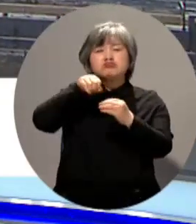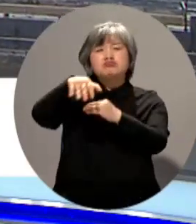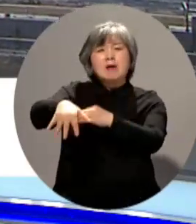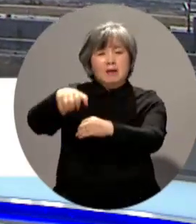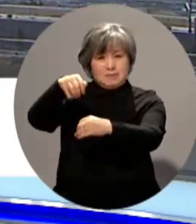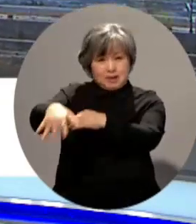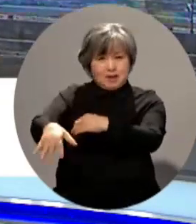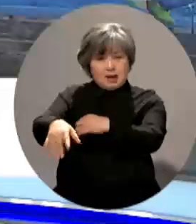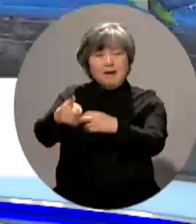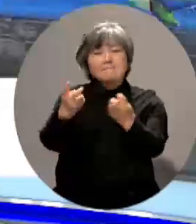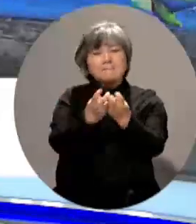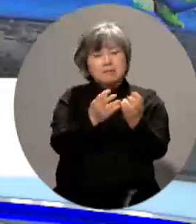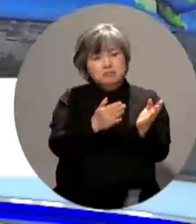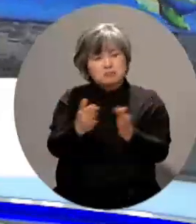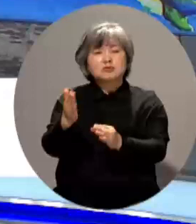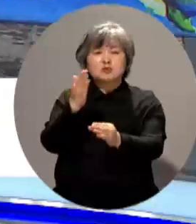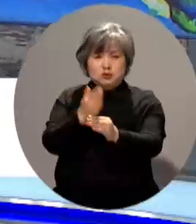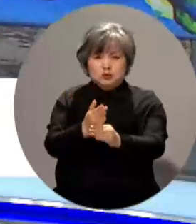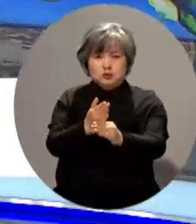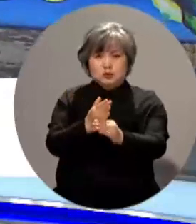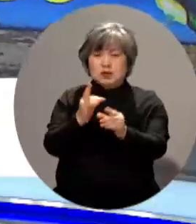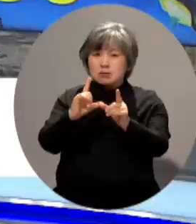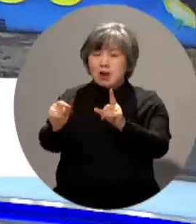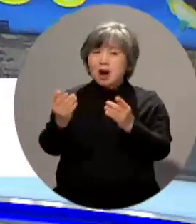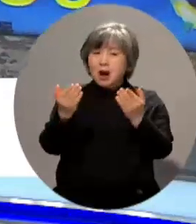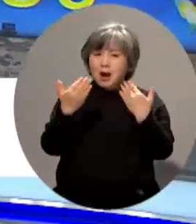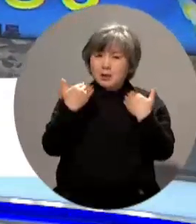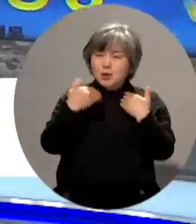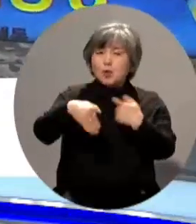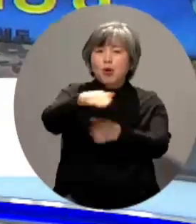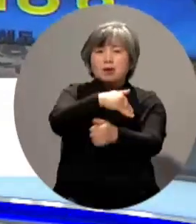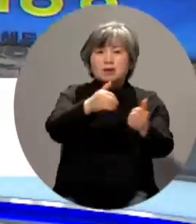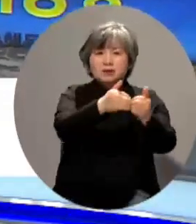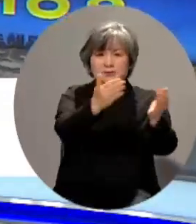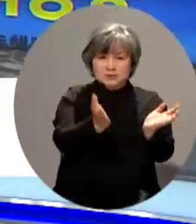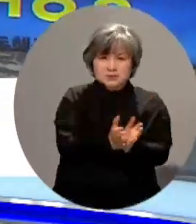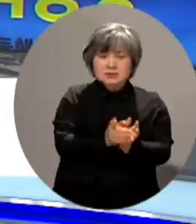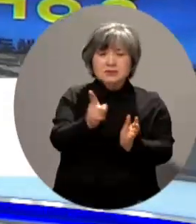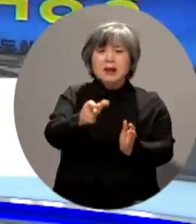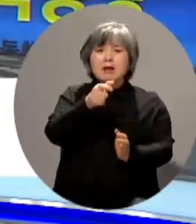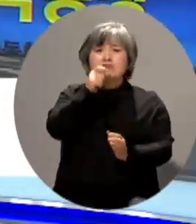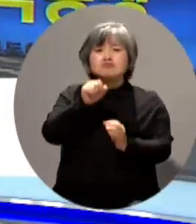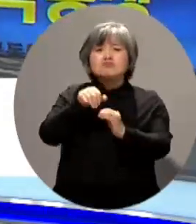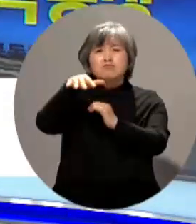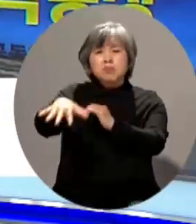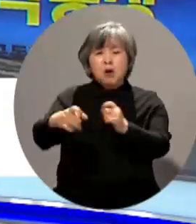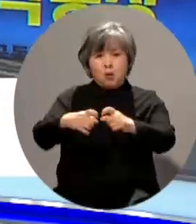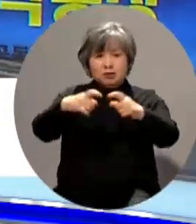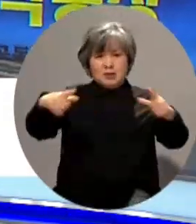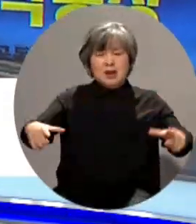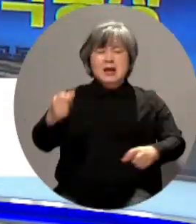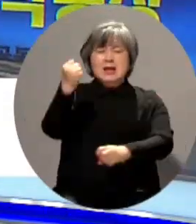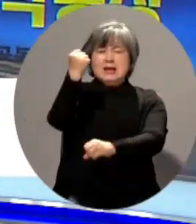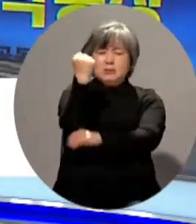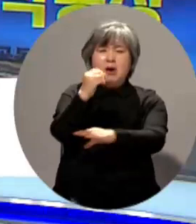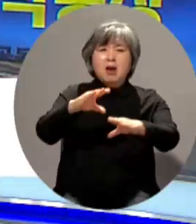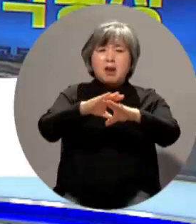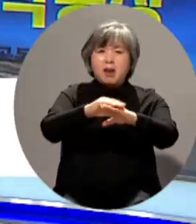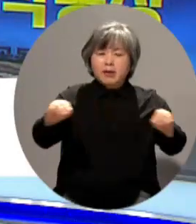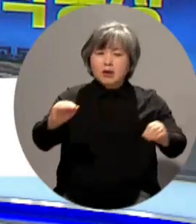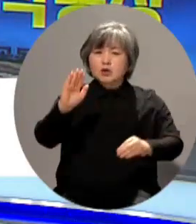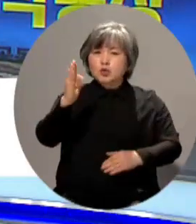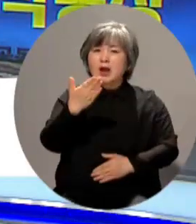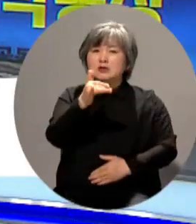다양한 시책들을 벌이고 있습니다. 일부 학계와 환경단체는 이 해수 유통의 확대가 근본적인 해결이 될 수